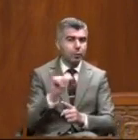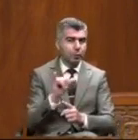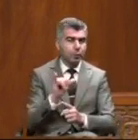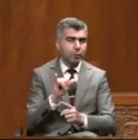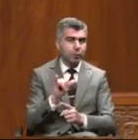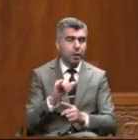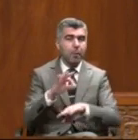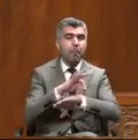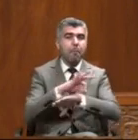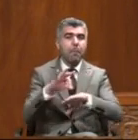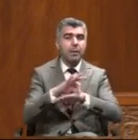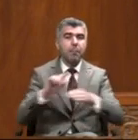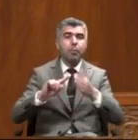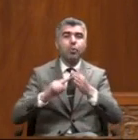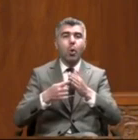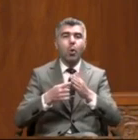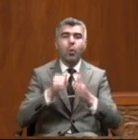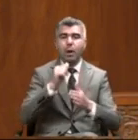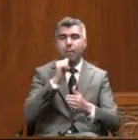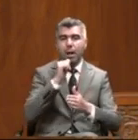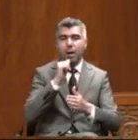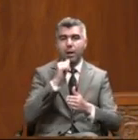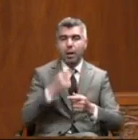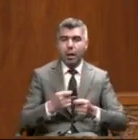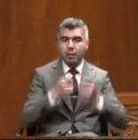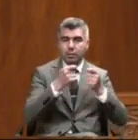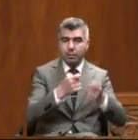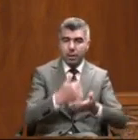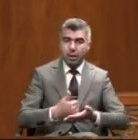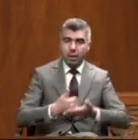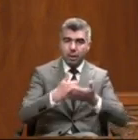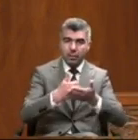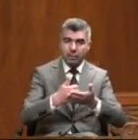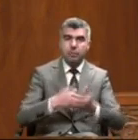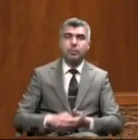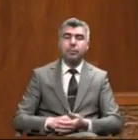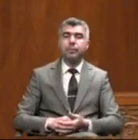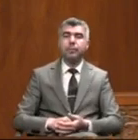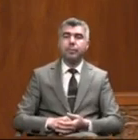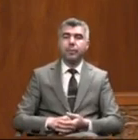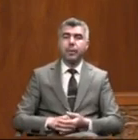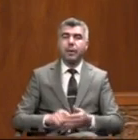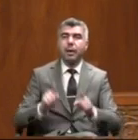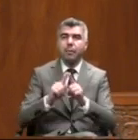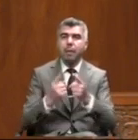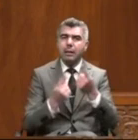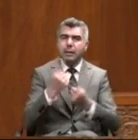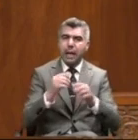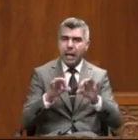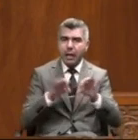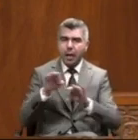المكتب الوطني للكهرباء والماء وقد نختلف في هذا الاجراء